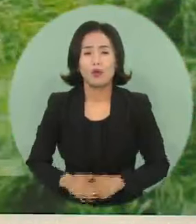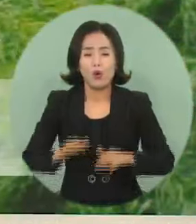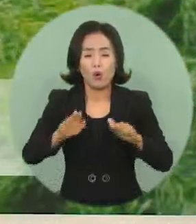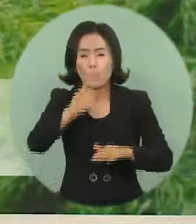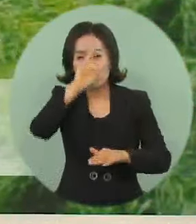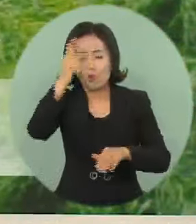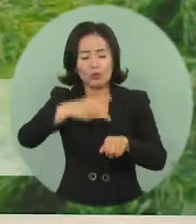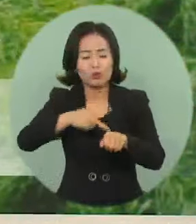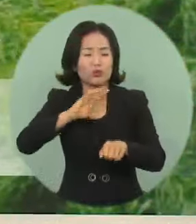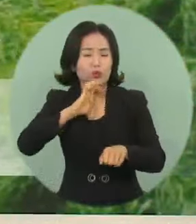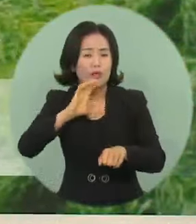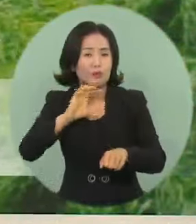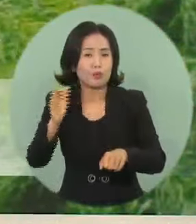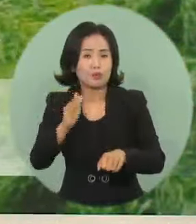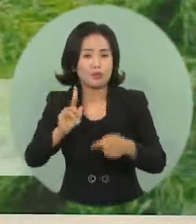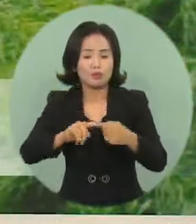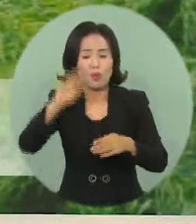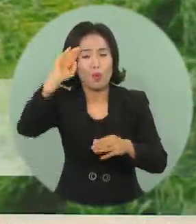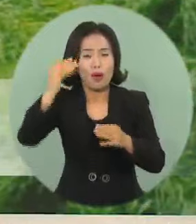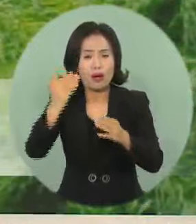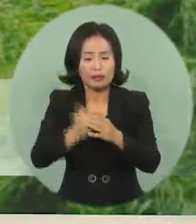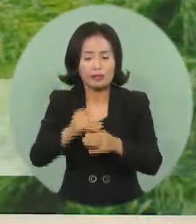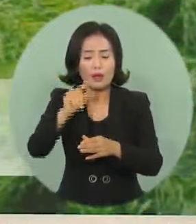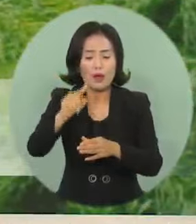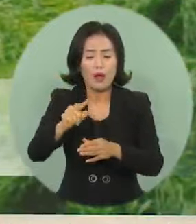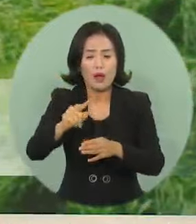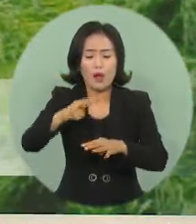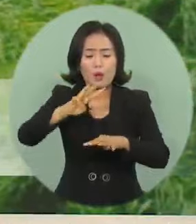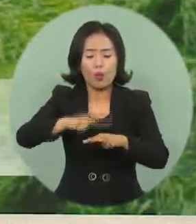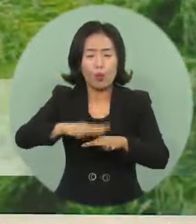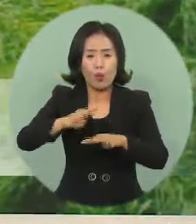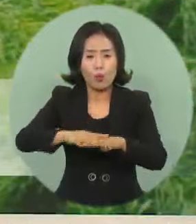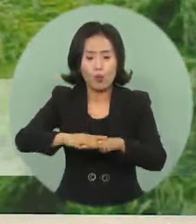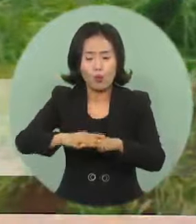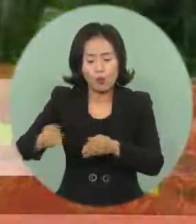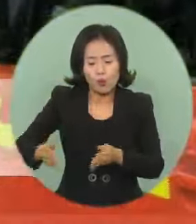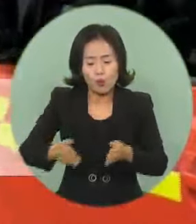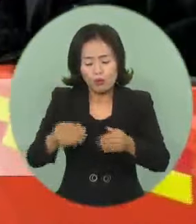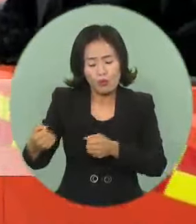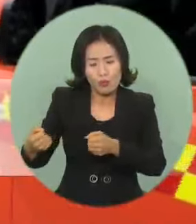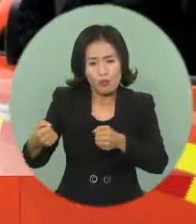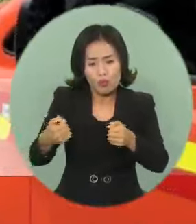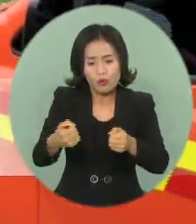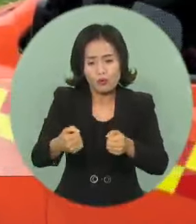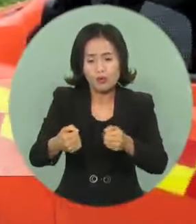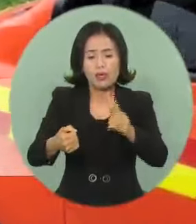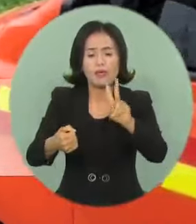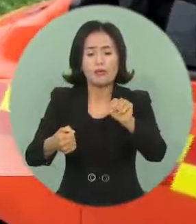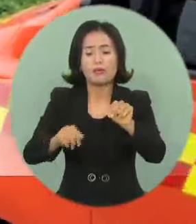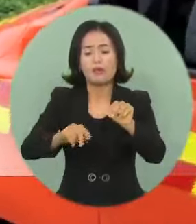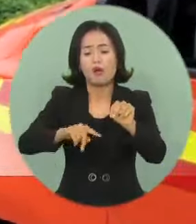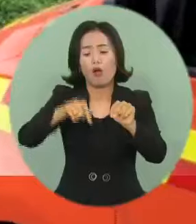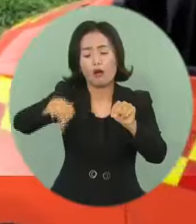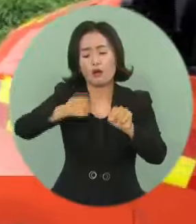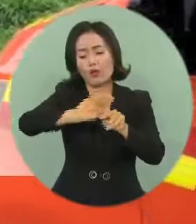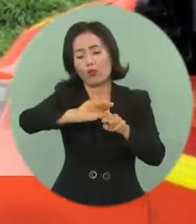오늘 오후 2시 45분쯤 화순군 도안면의 한 농로를 달리던 SUV 차량이 2m 아래로